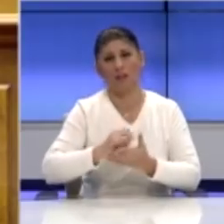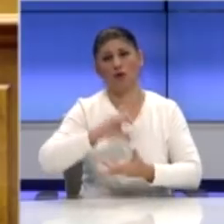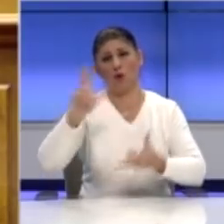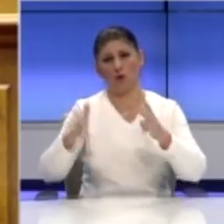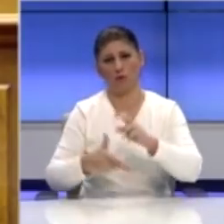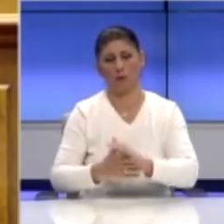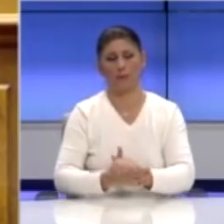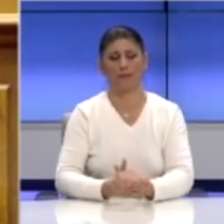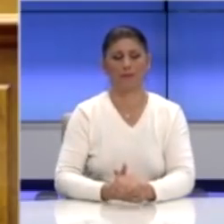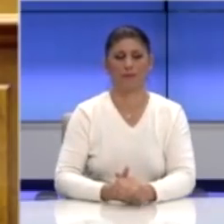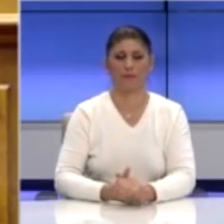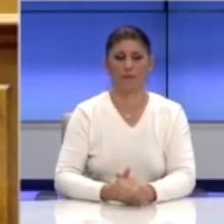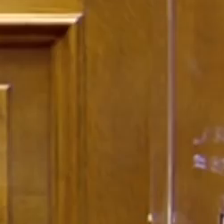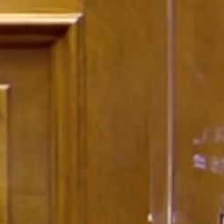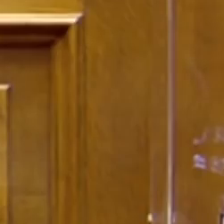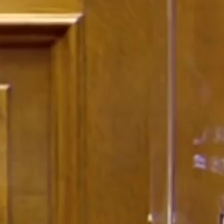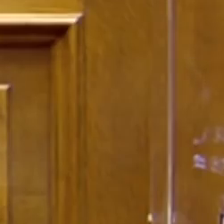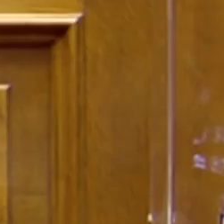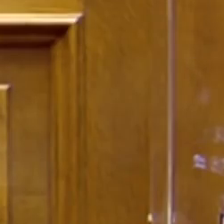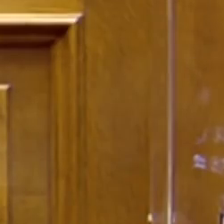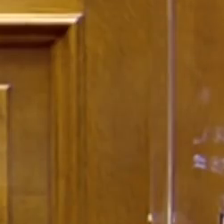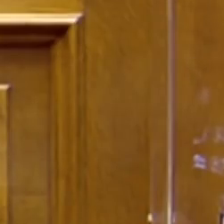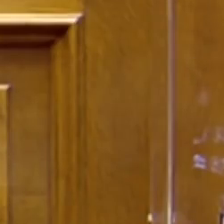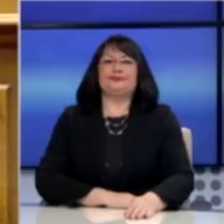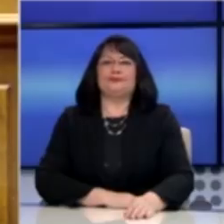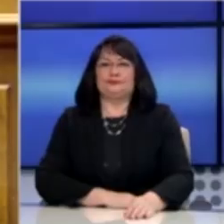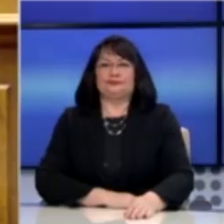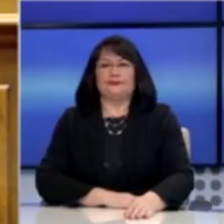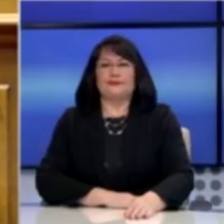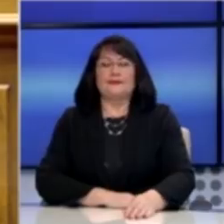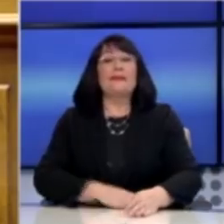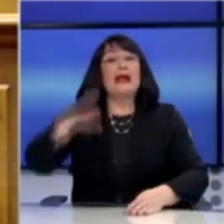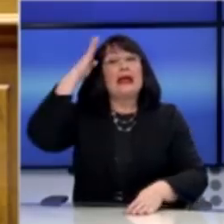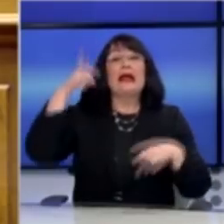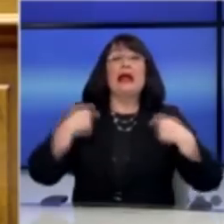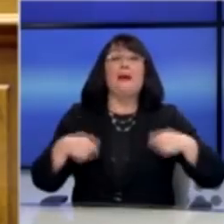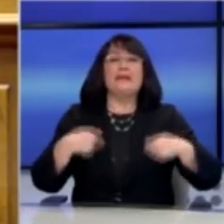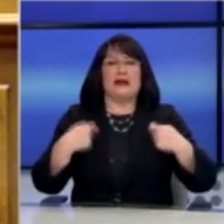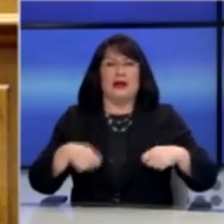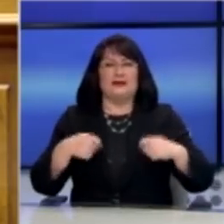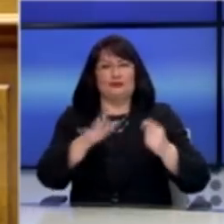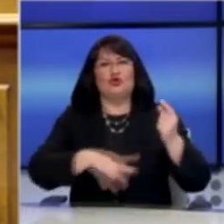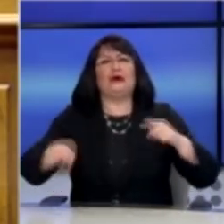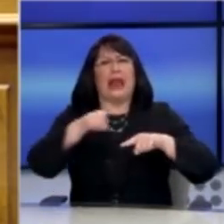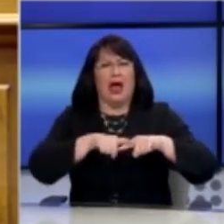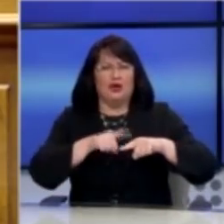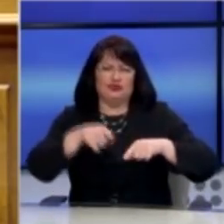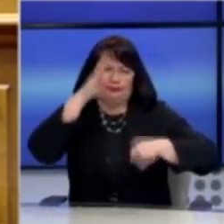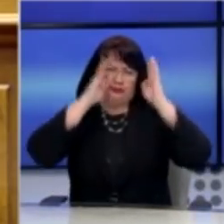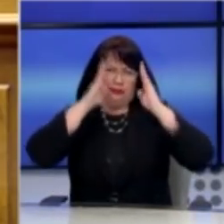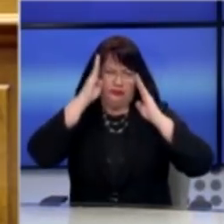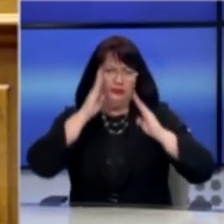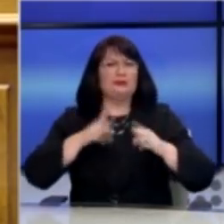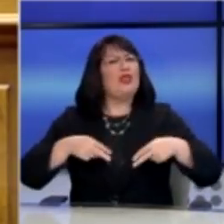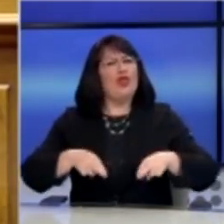σε ολόκληρο τον κόσμο. Ο εφιάλτης του καπιταλισμού για το λαό δεν είναι όμως, κατά την άποψή μας, μονόδρομος. Οι